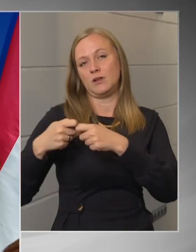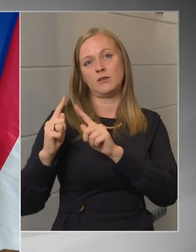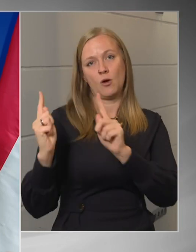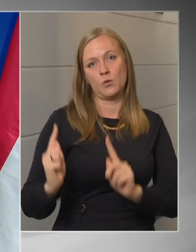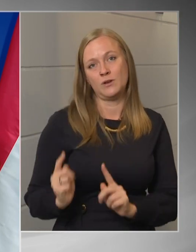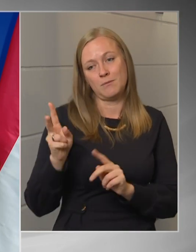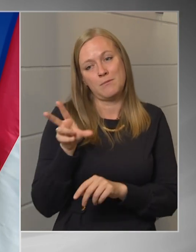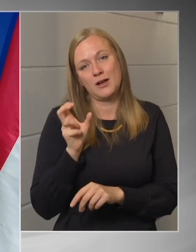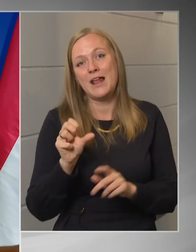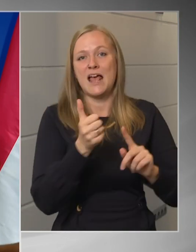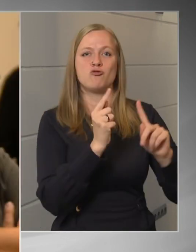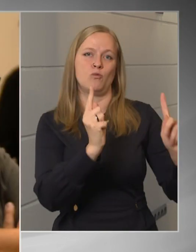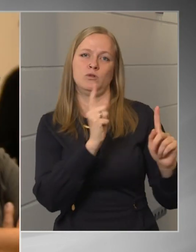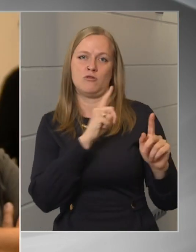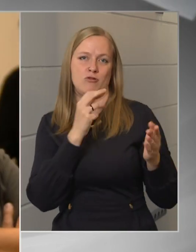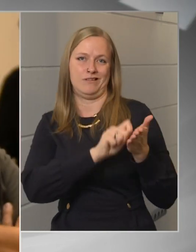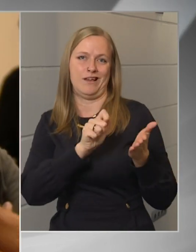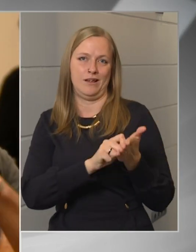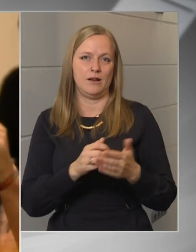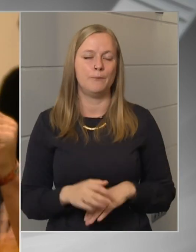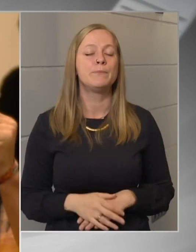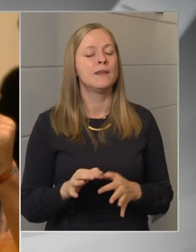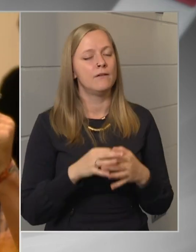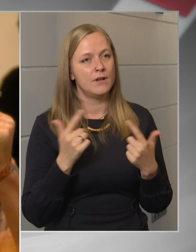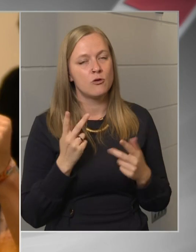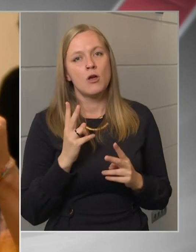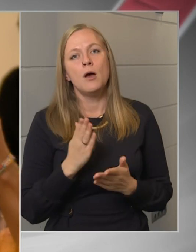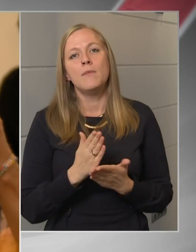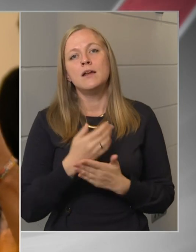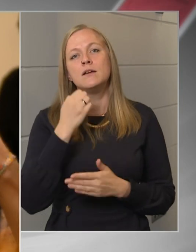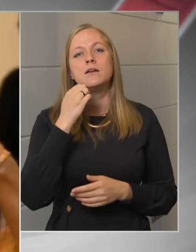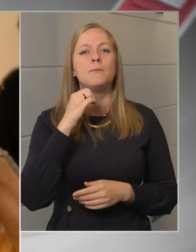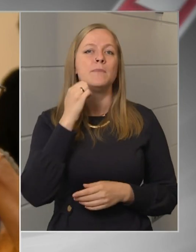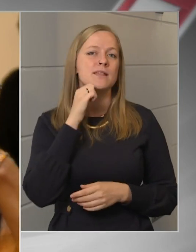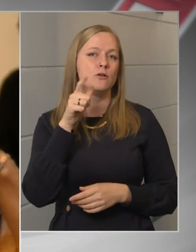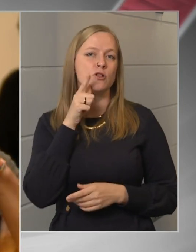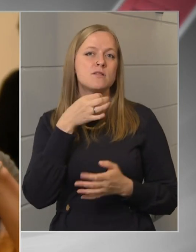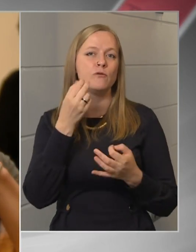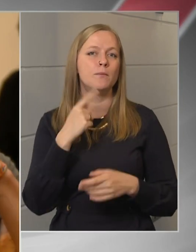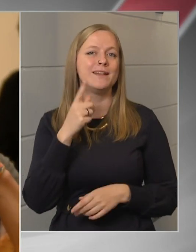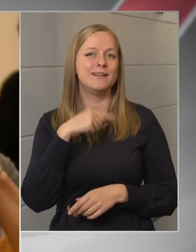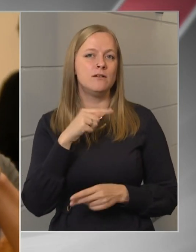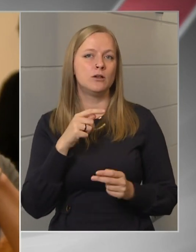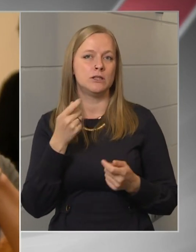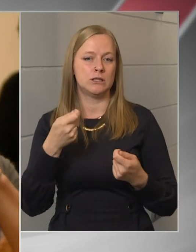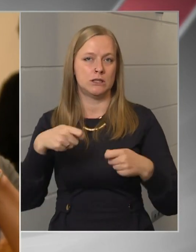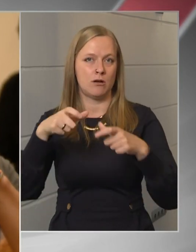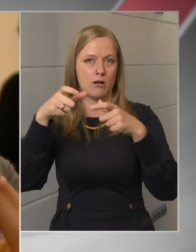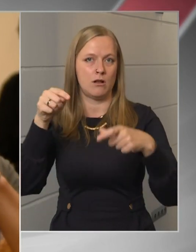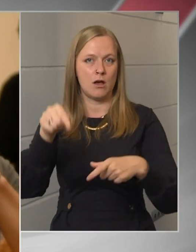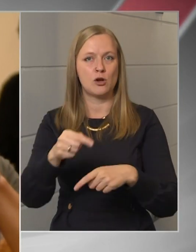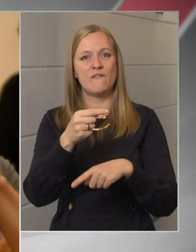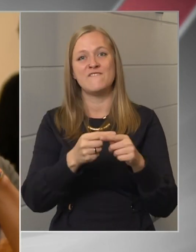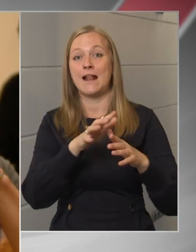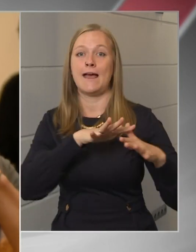ahhoz, hogy valaki az elsőről írja olyan cikket. Világos, ha már mészáros lőrinc, itt szó volt már a Tihanyi ingatlanról, erről a